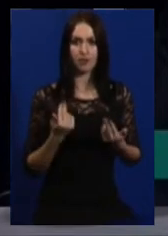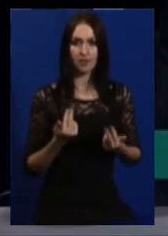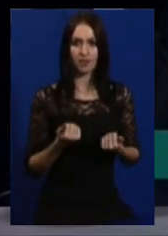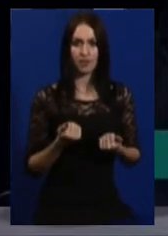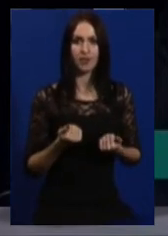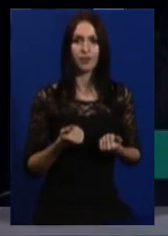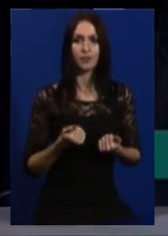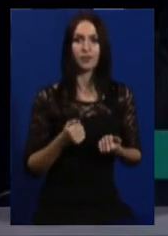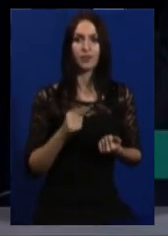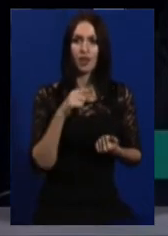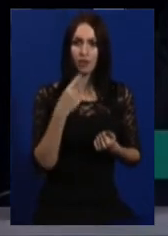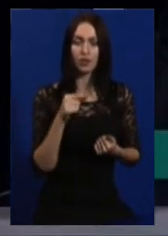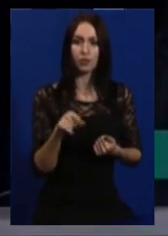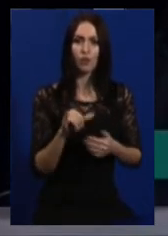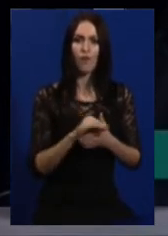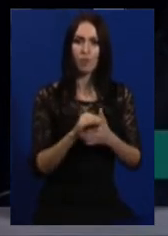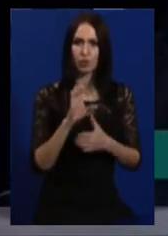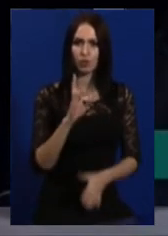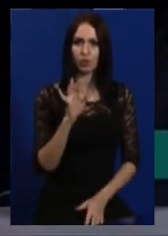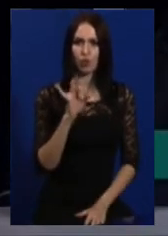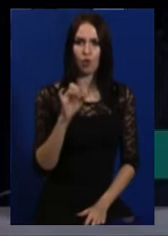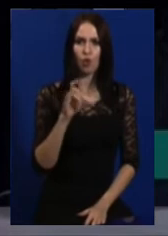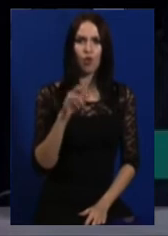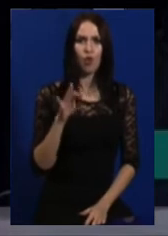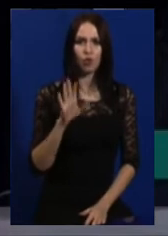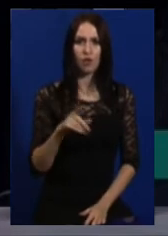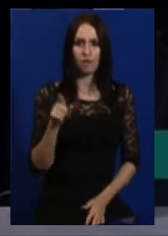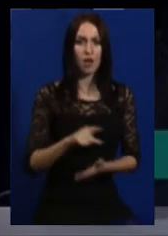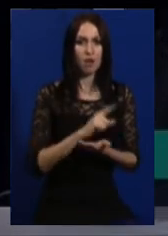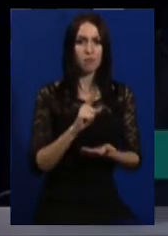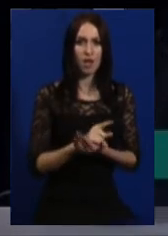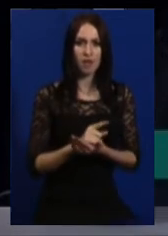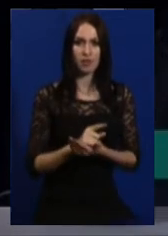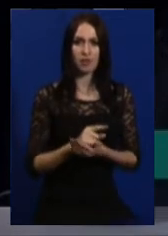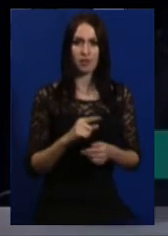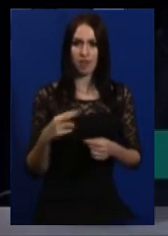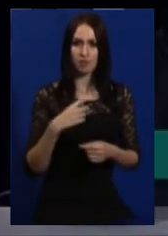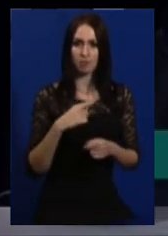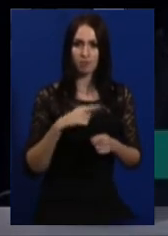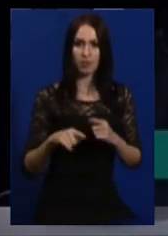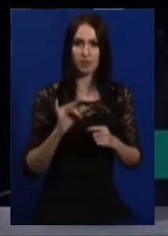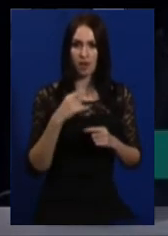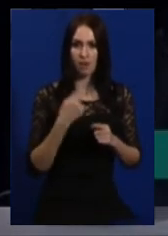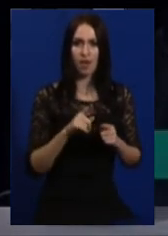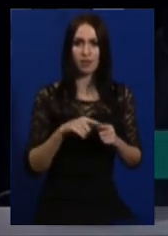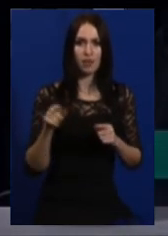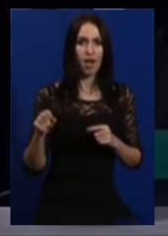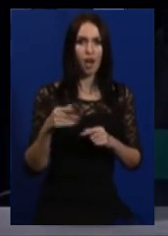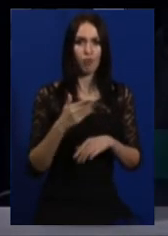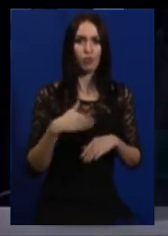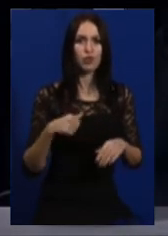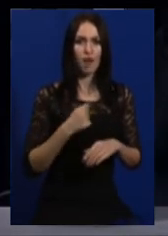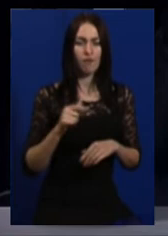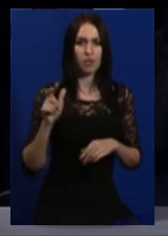говорит моя фамилия скороход она обязывает меня ходить быстро говорит это плакированная боец и